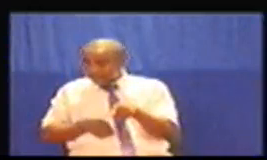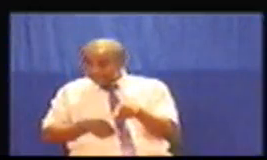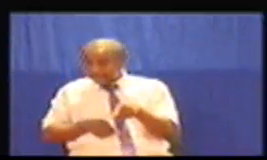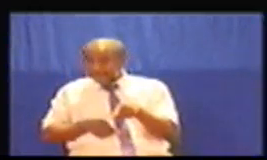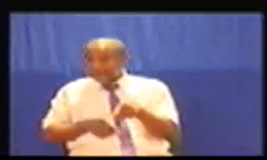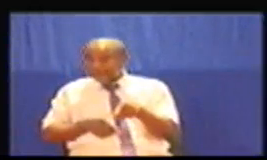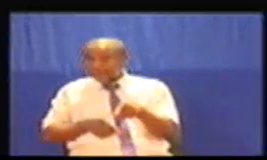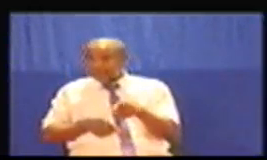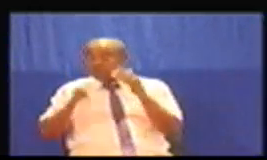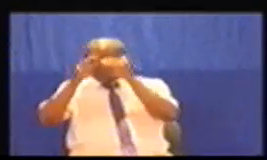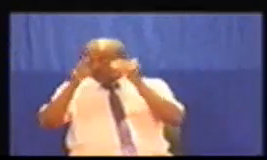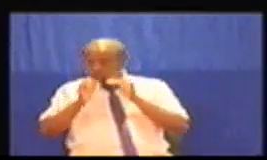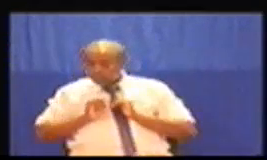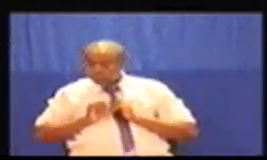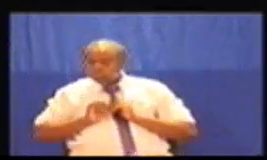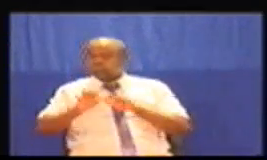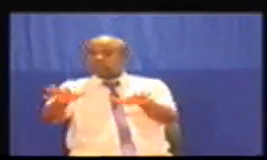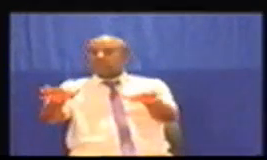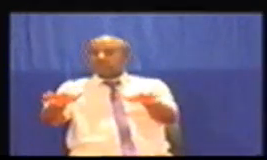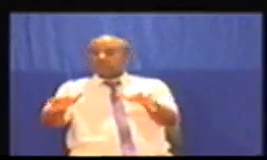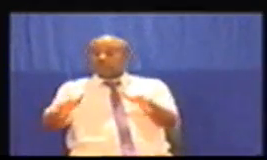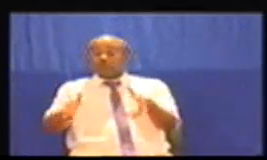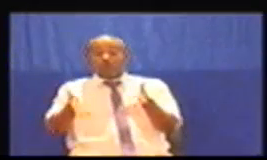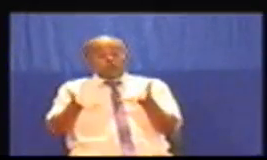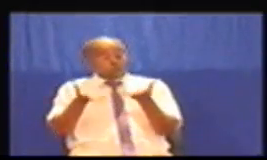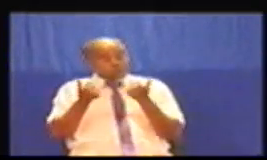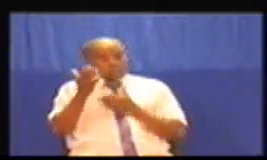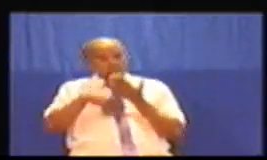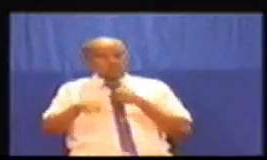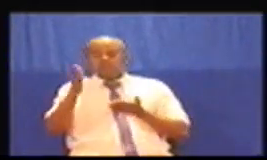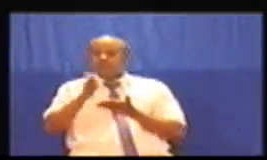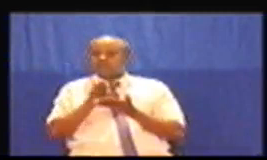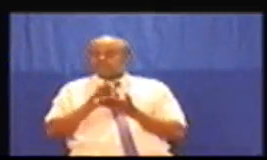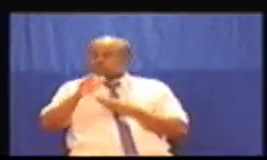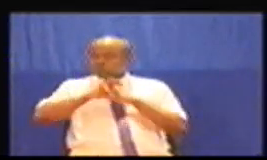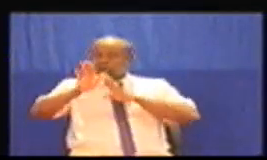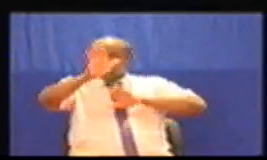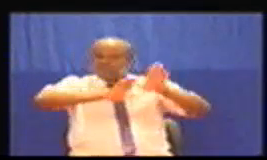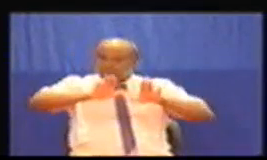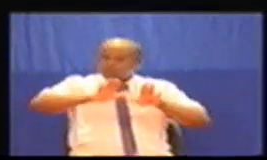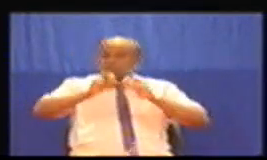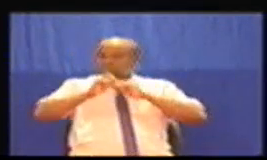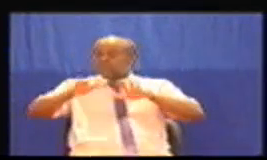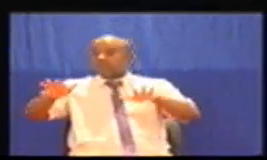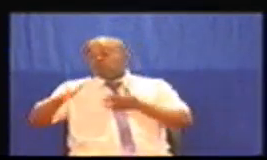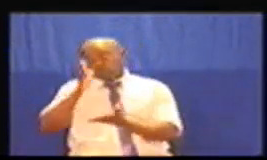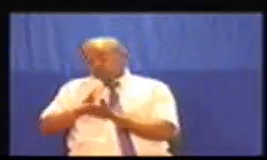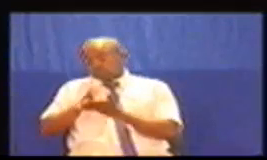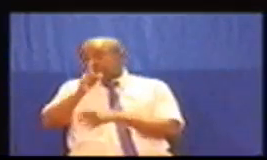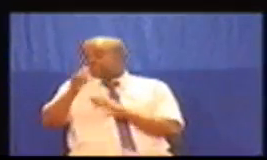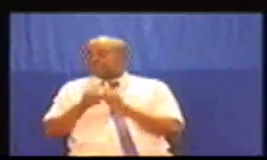wa mfumo mtandao wa uendeshaji wa baadhi ya shughuli za mahakama. Ni jambo ambalo limerahisisha mambo mengi